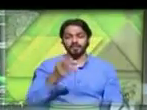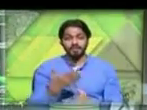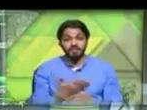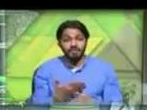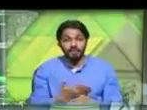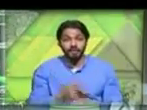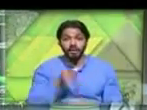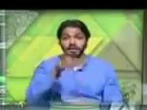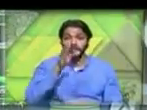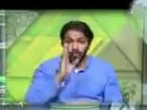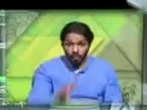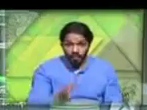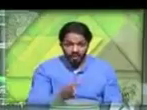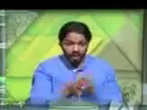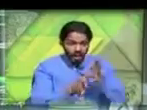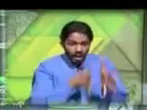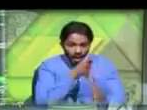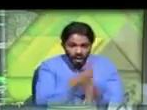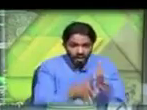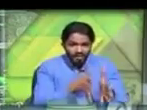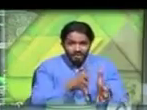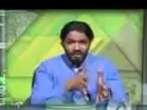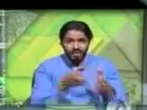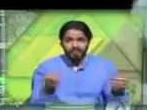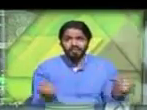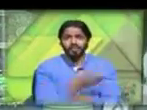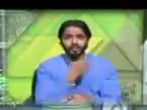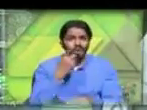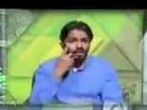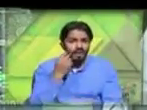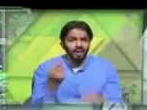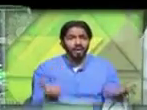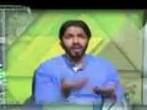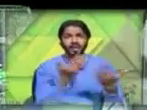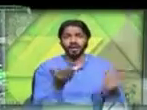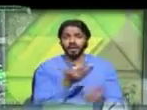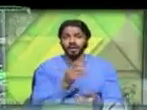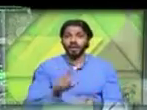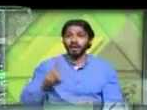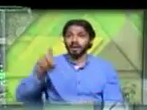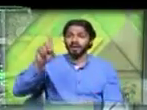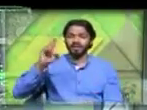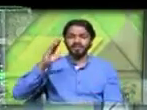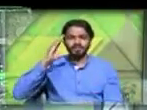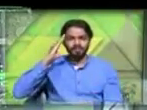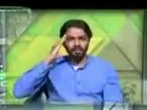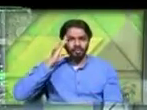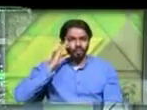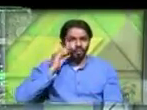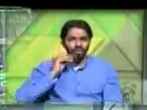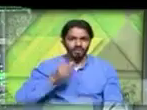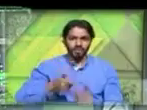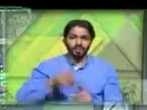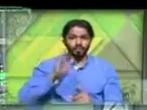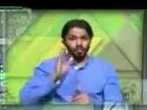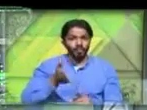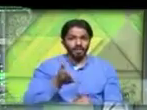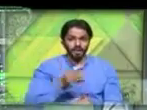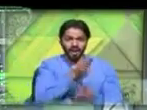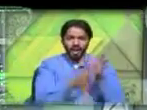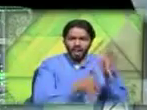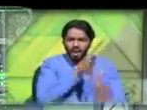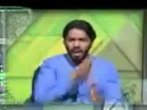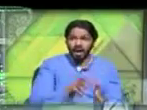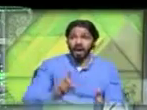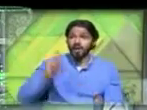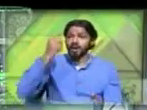كلمة يا إخواني من رضوان الله لو يلقي لها بالا فيرفعه الله بها درجات. وإن العبد لا يتكلم بالكلمة من سخط الله لا